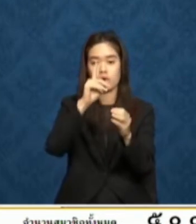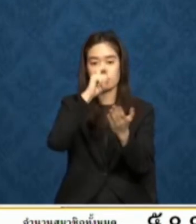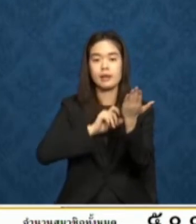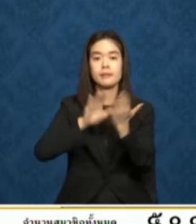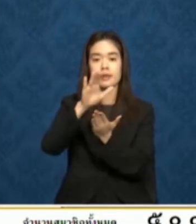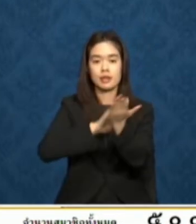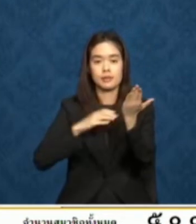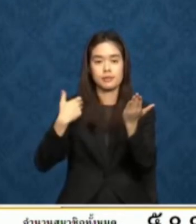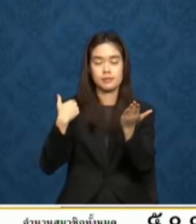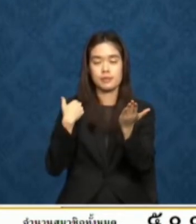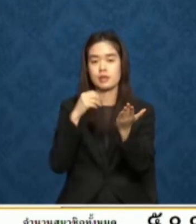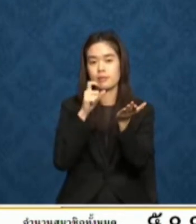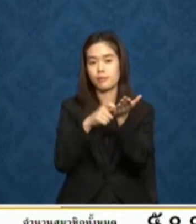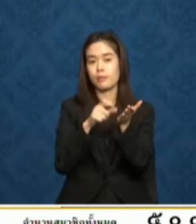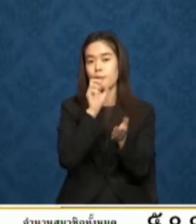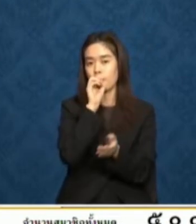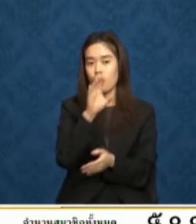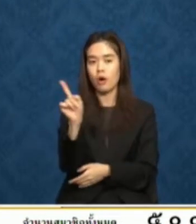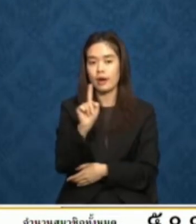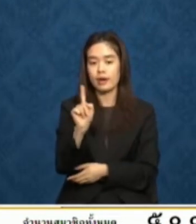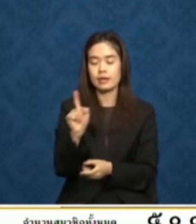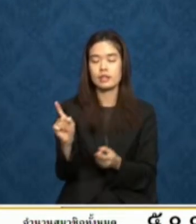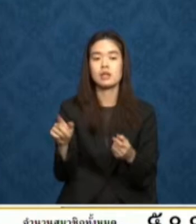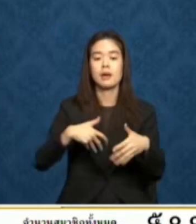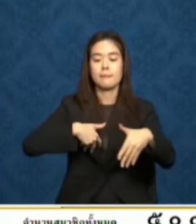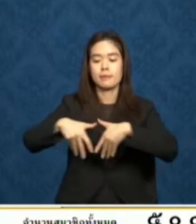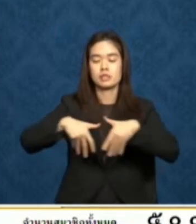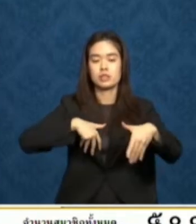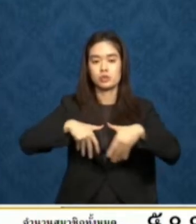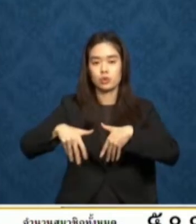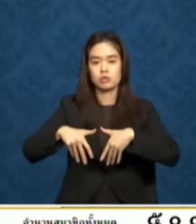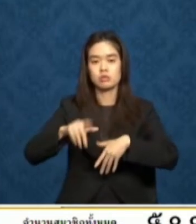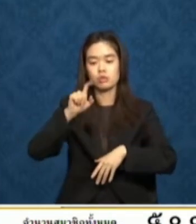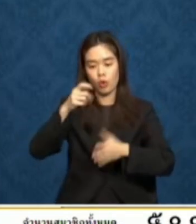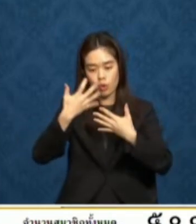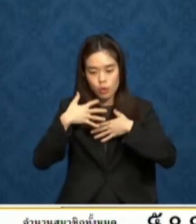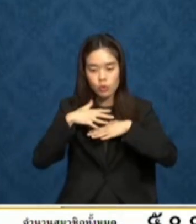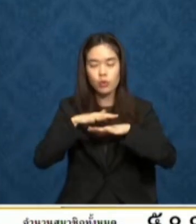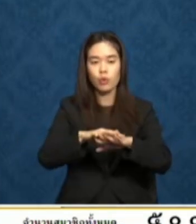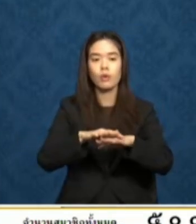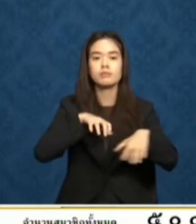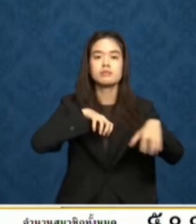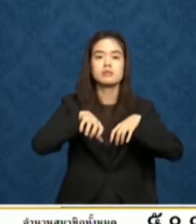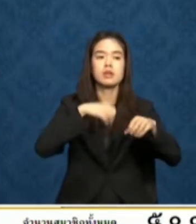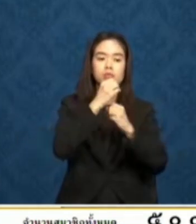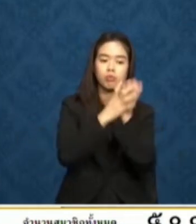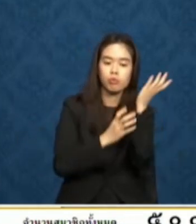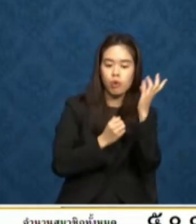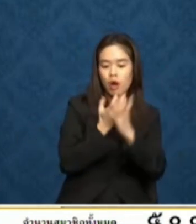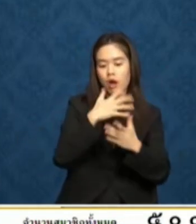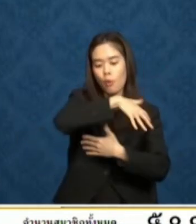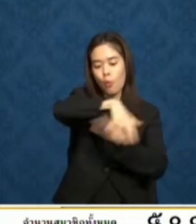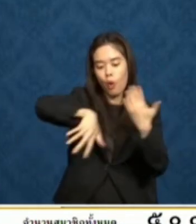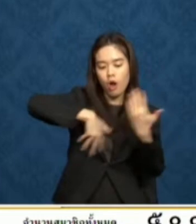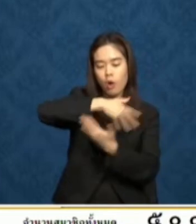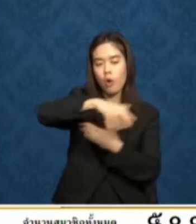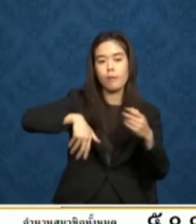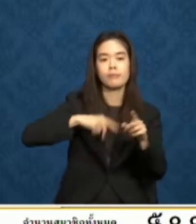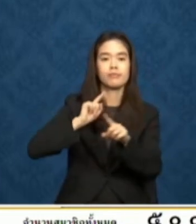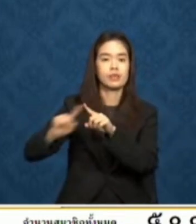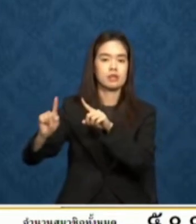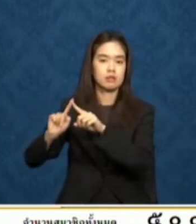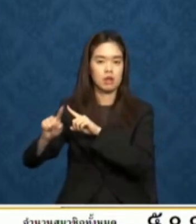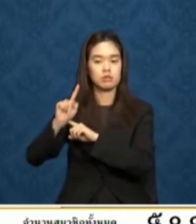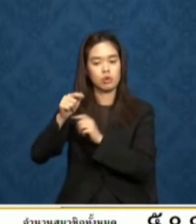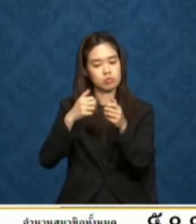บได้มีการบัหัดรับรองสิทธิชุมชนในการมีส่นร่วมจัดการสัไปกณธรมชาติเพื่อให้ดำรงอยู่ในสงเว